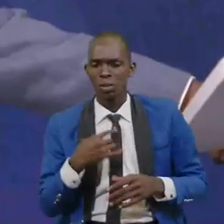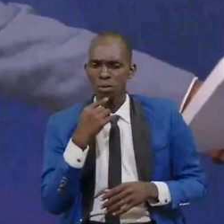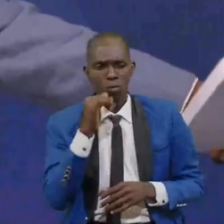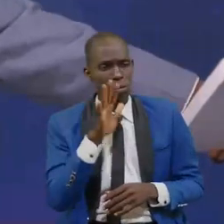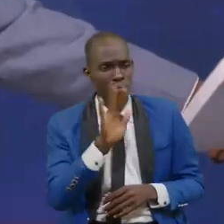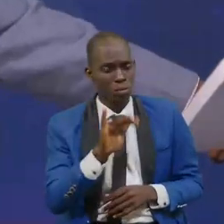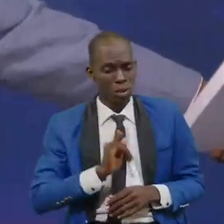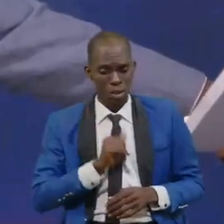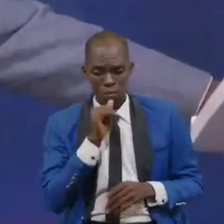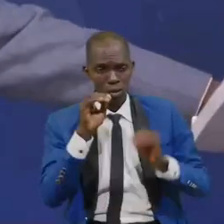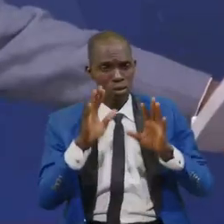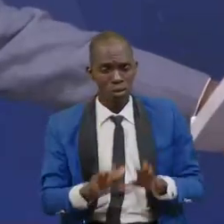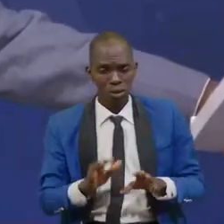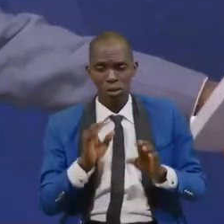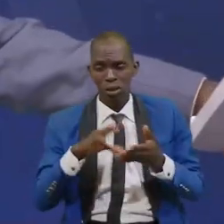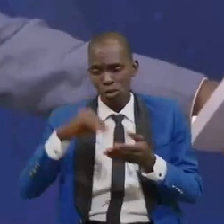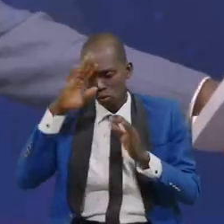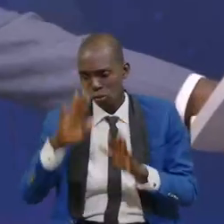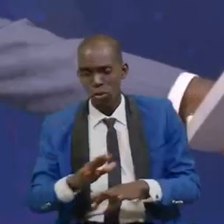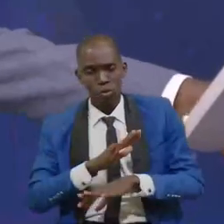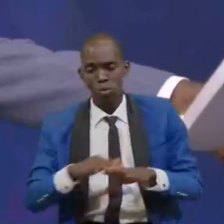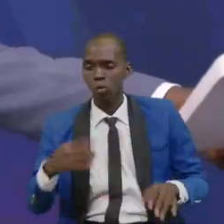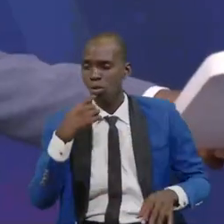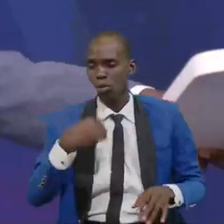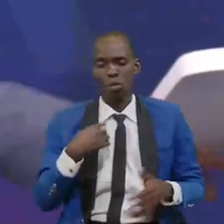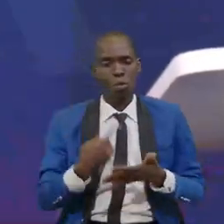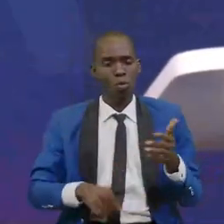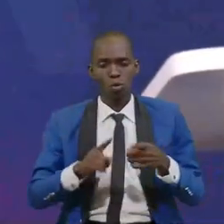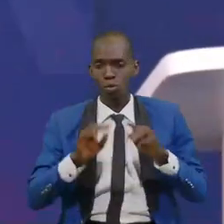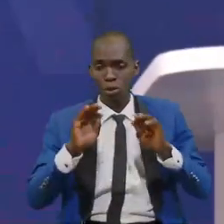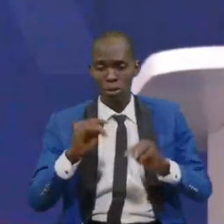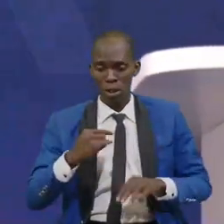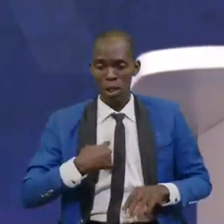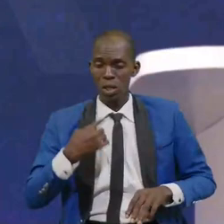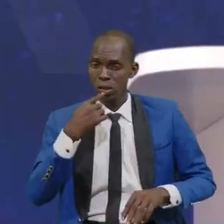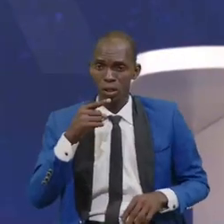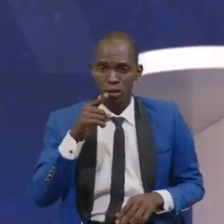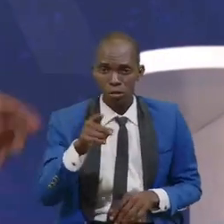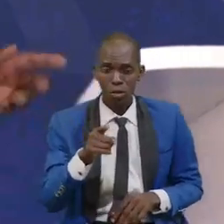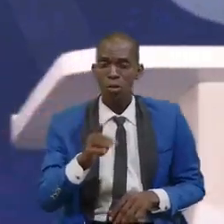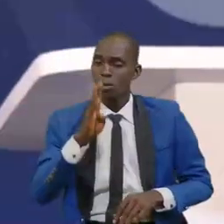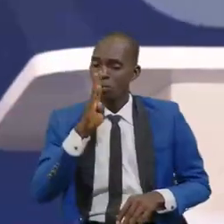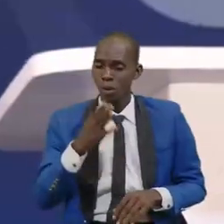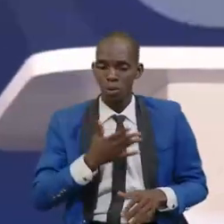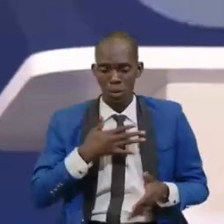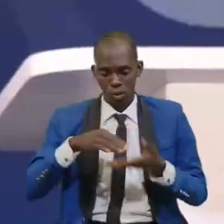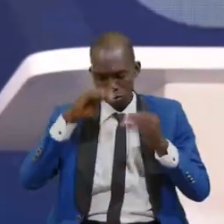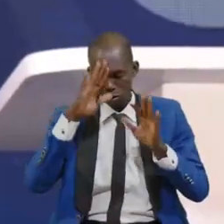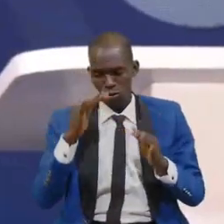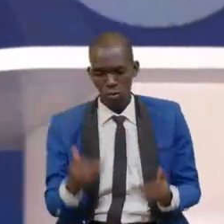enseignant et mes élèves ne me disent pas ce que je dois enseigner. Moi, je te dis, sois mon élève